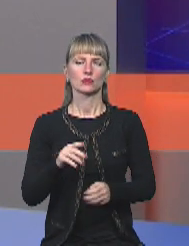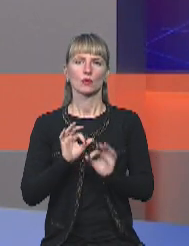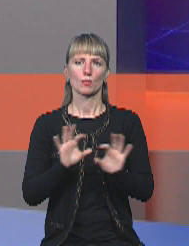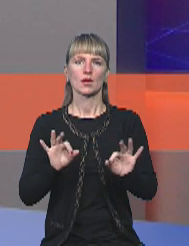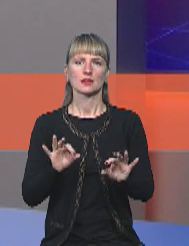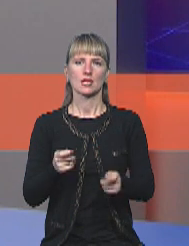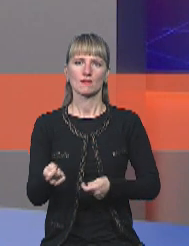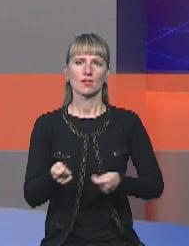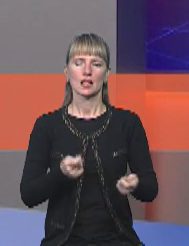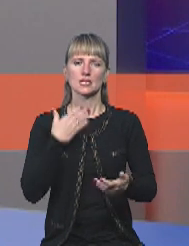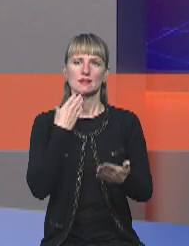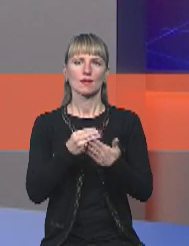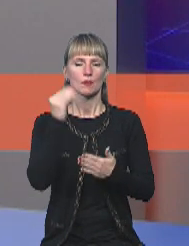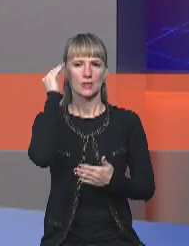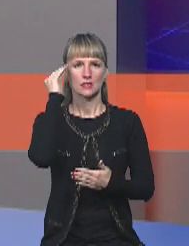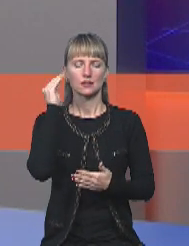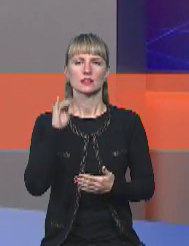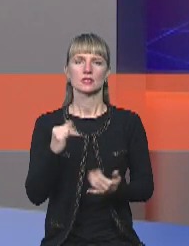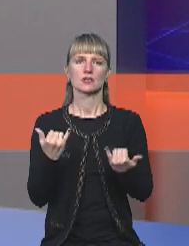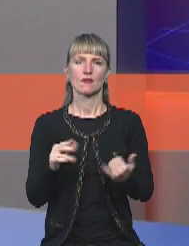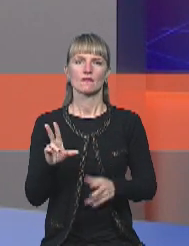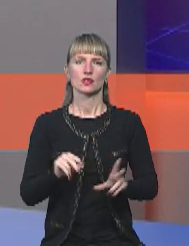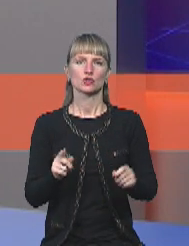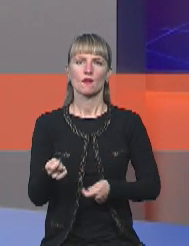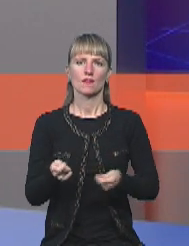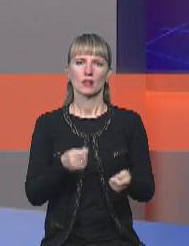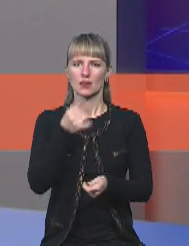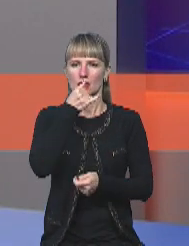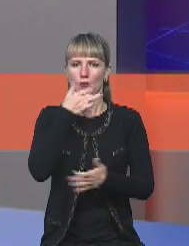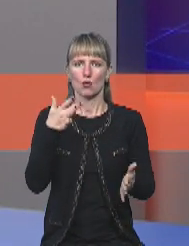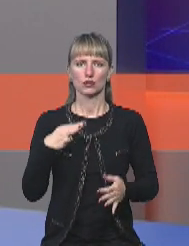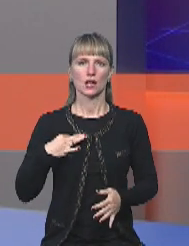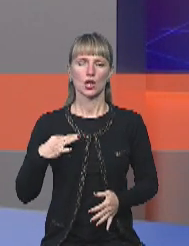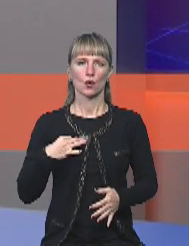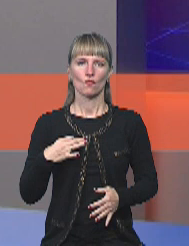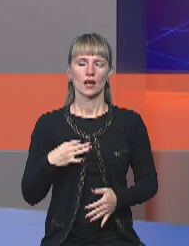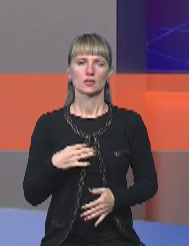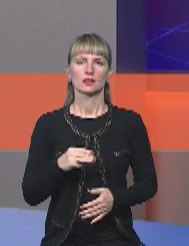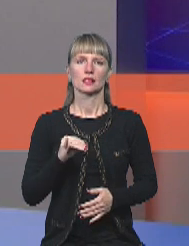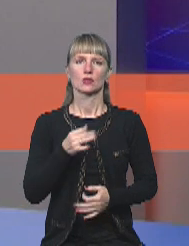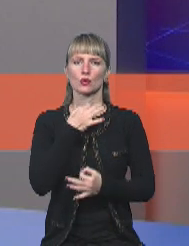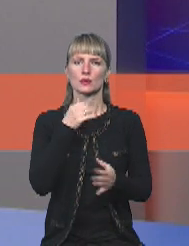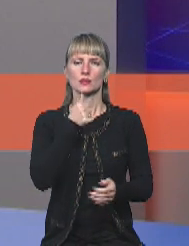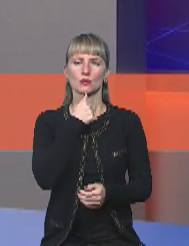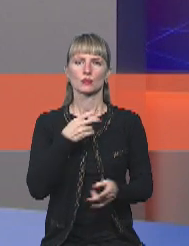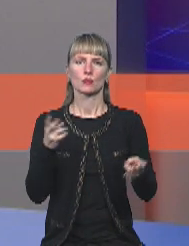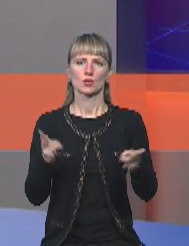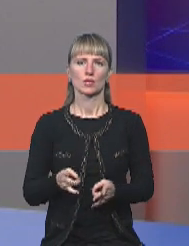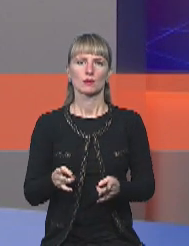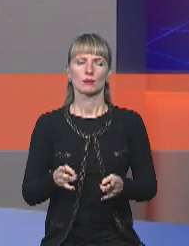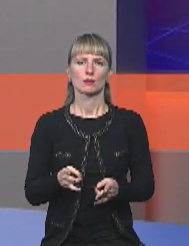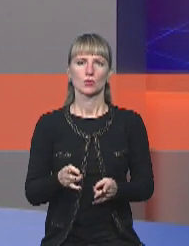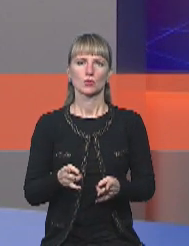і наразі вважаю, що влада не може ігнорувати таке. Будь-яким чином